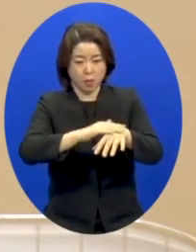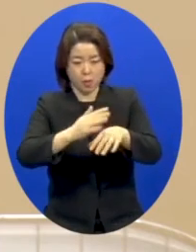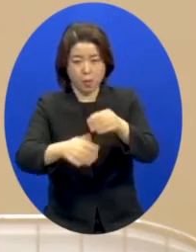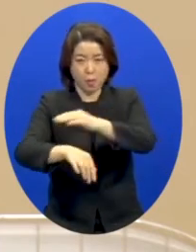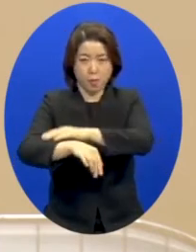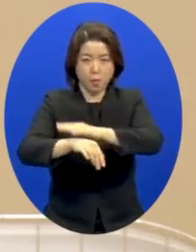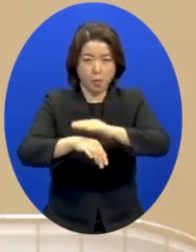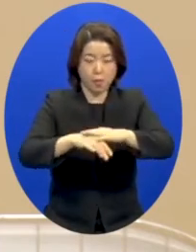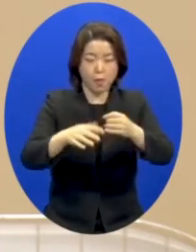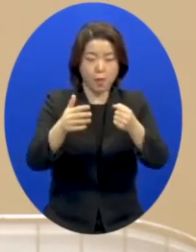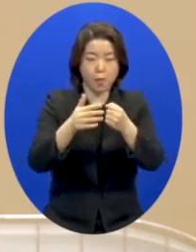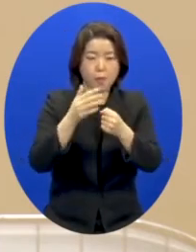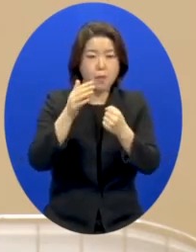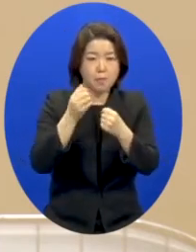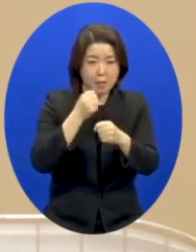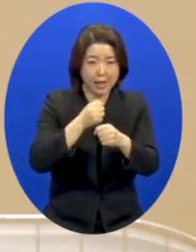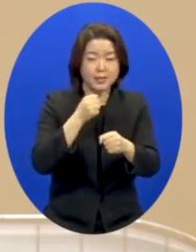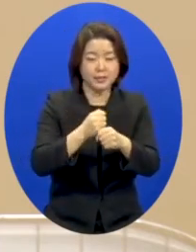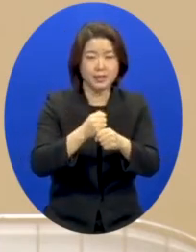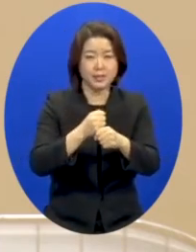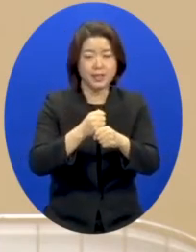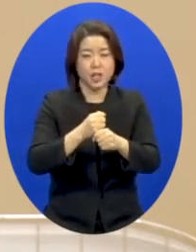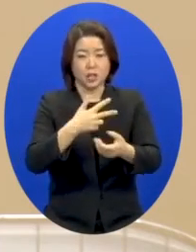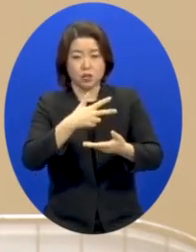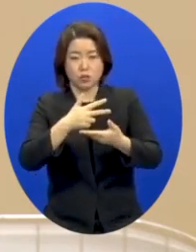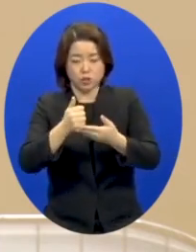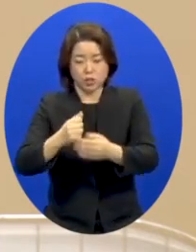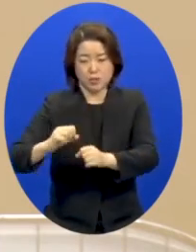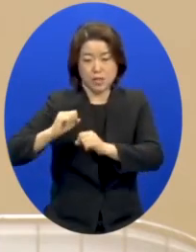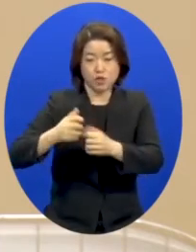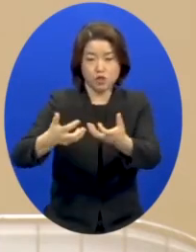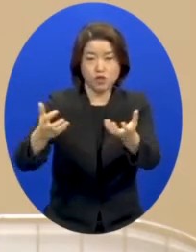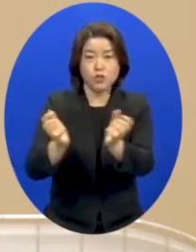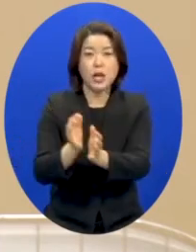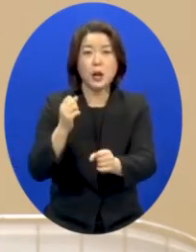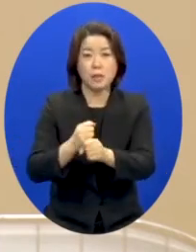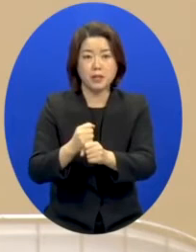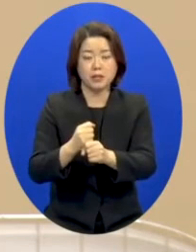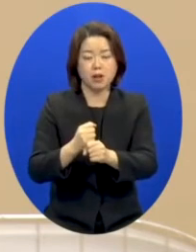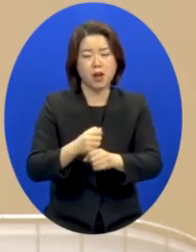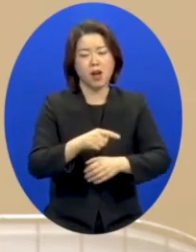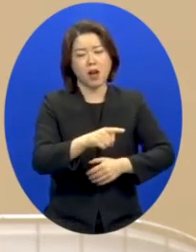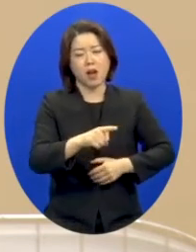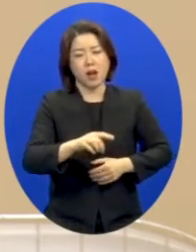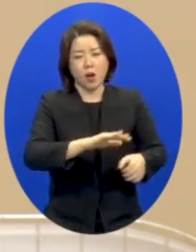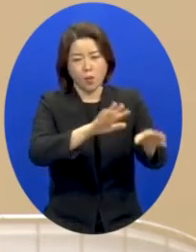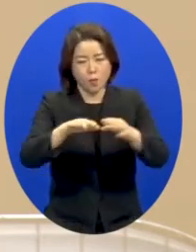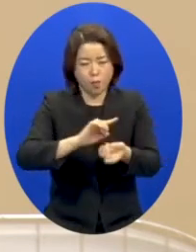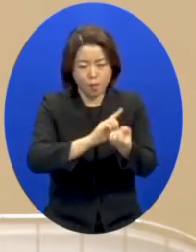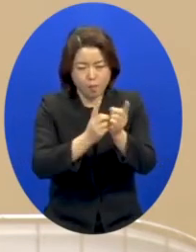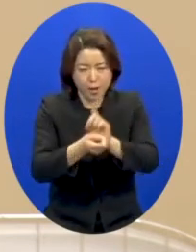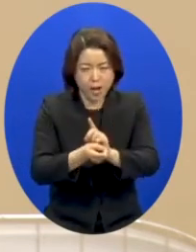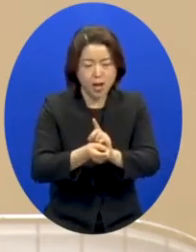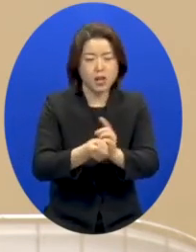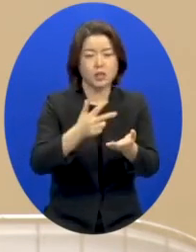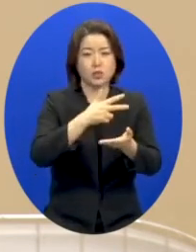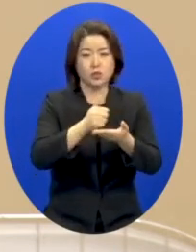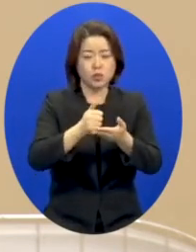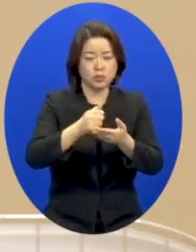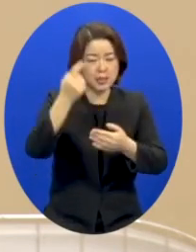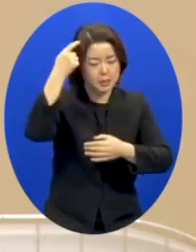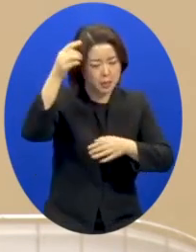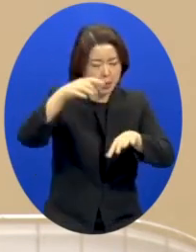만드신 주님이셨습니다. 주님을 신뢰하며 저는 수술 대신 뼈를 자라게 하시고 덮어주시길 간절히